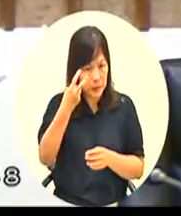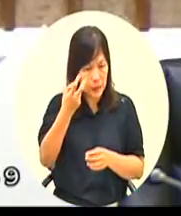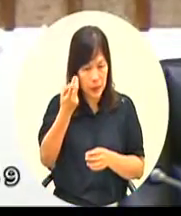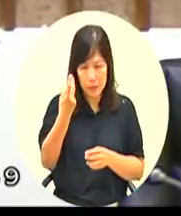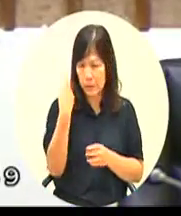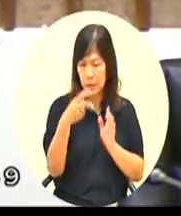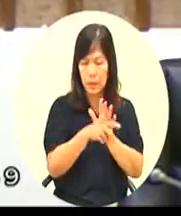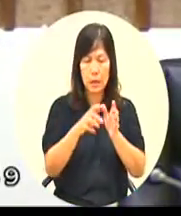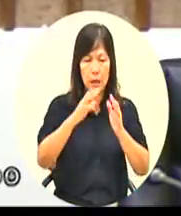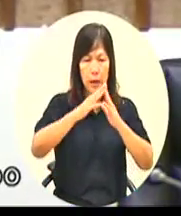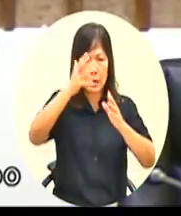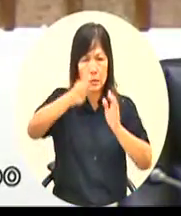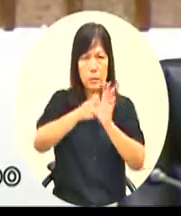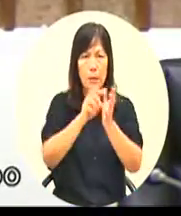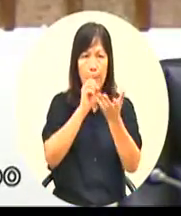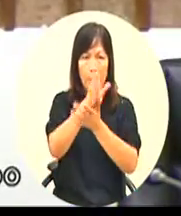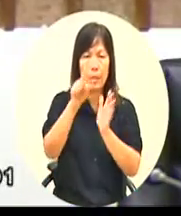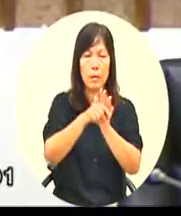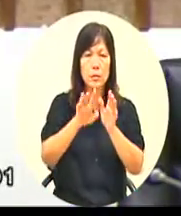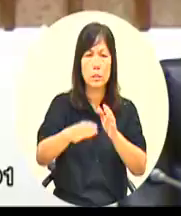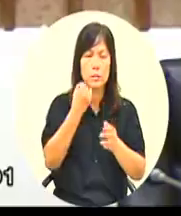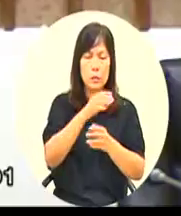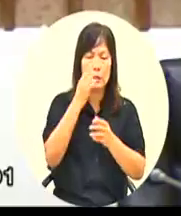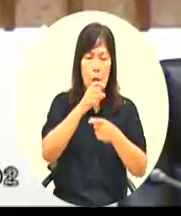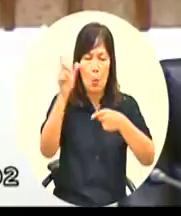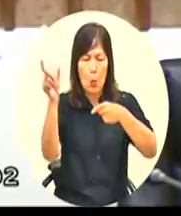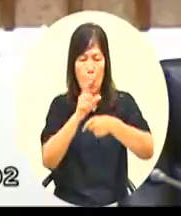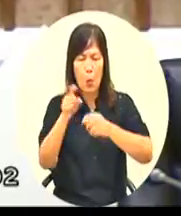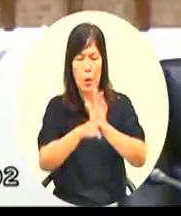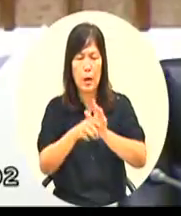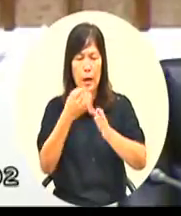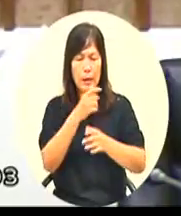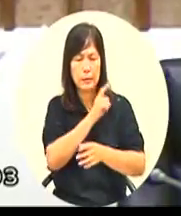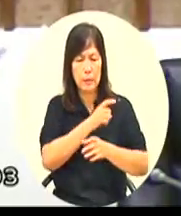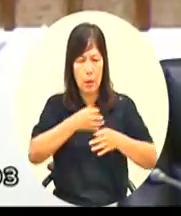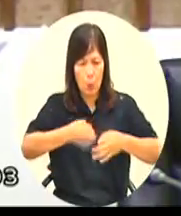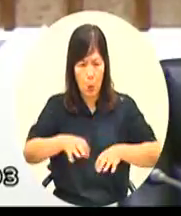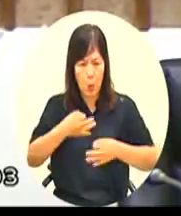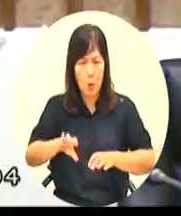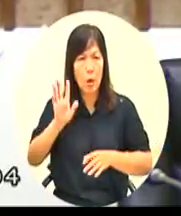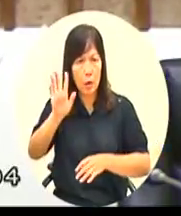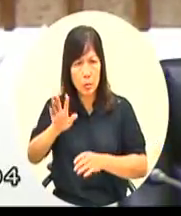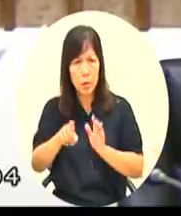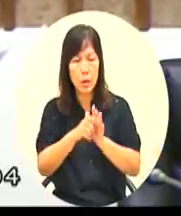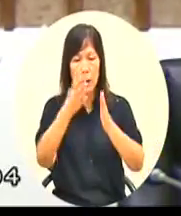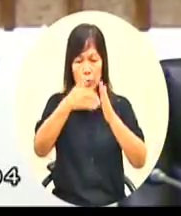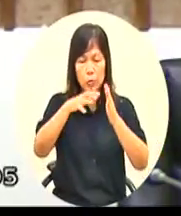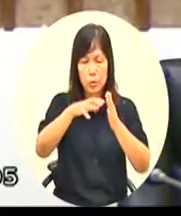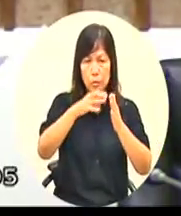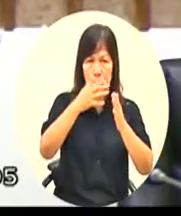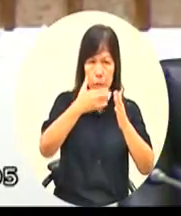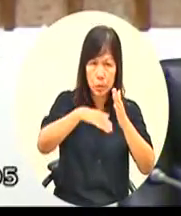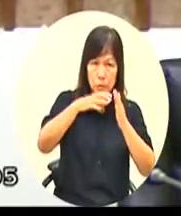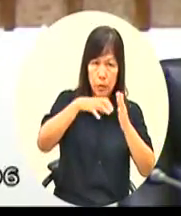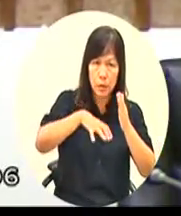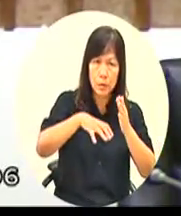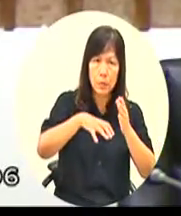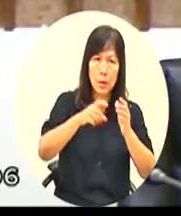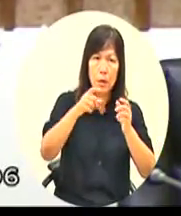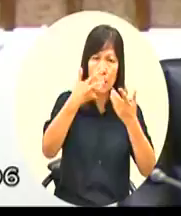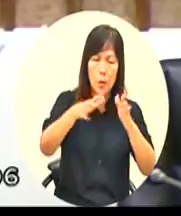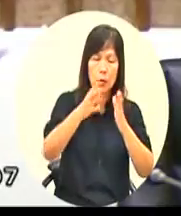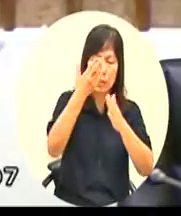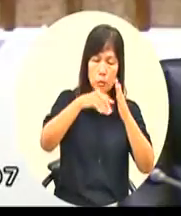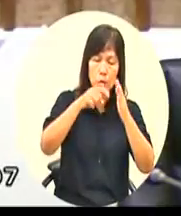提出哦，现在灾害造成许多财产的损失哦。那其实校园哦，大家也知道，校园有很多那个校